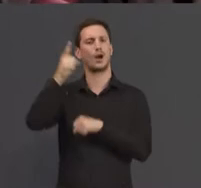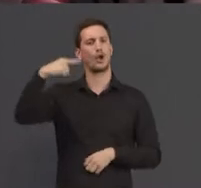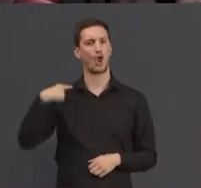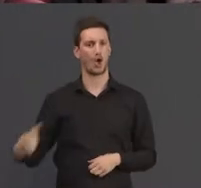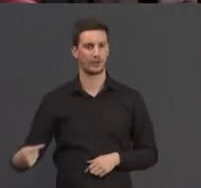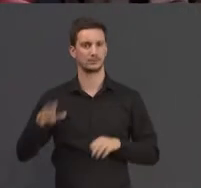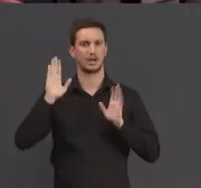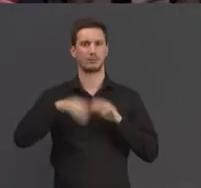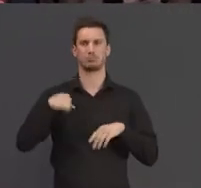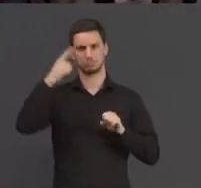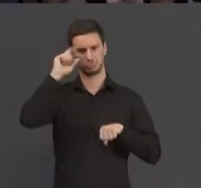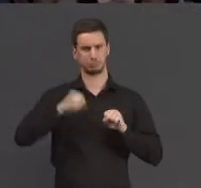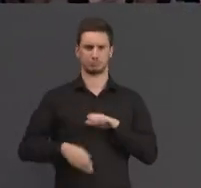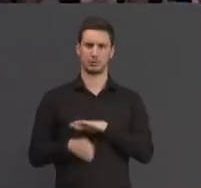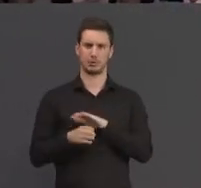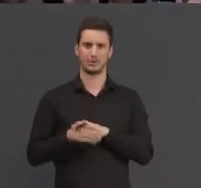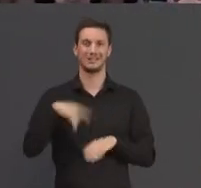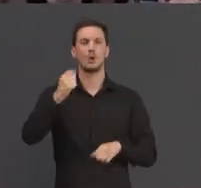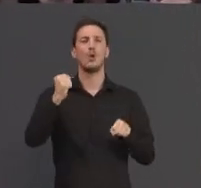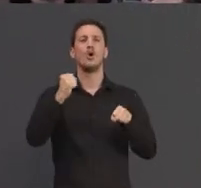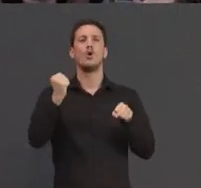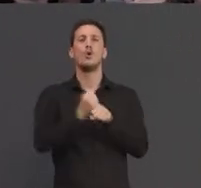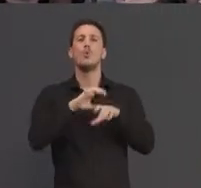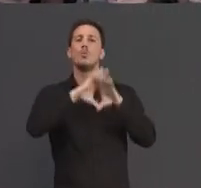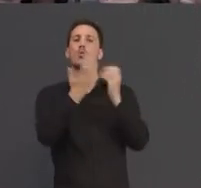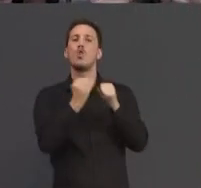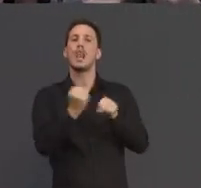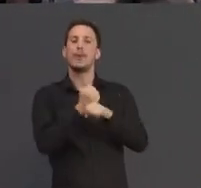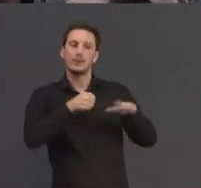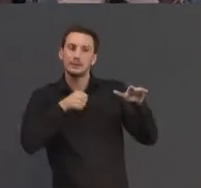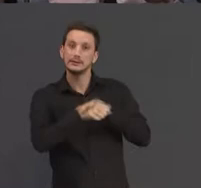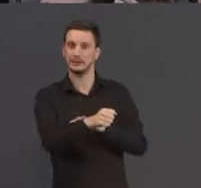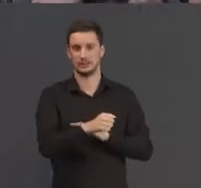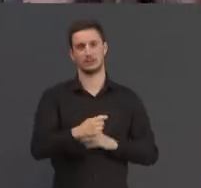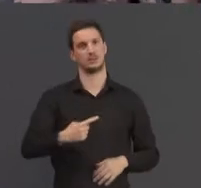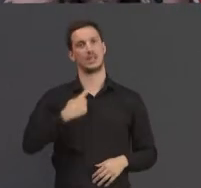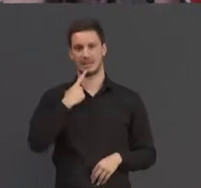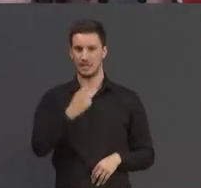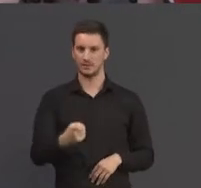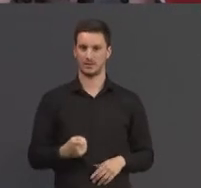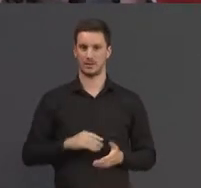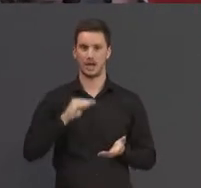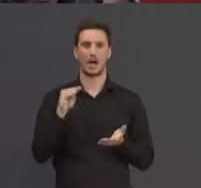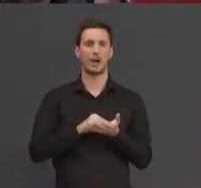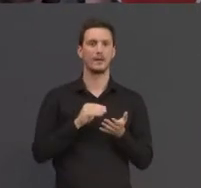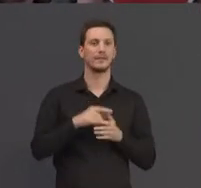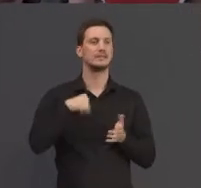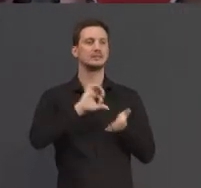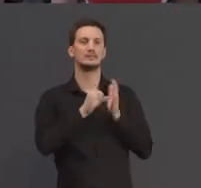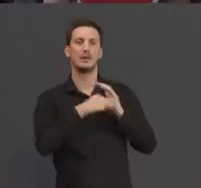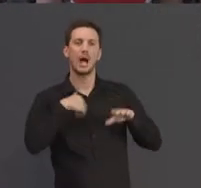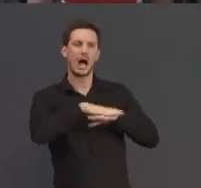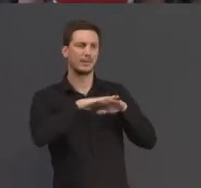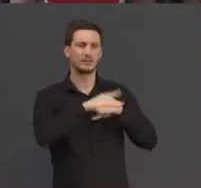quedar-me. Inserir-se al món laboral d'un altre país és una aventura. Navegar a sistemes